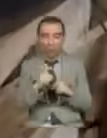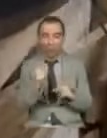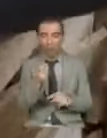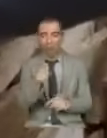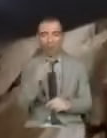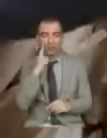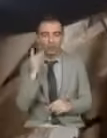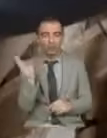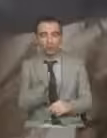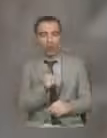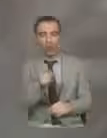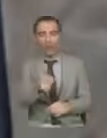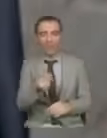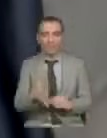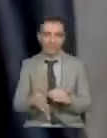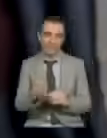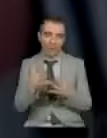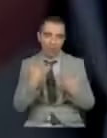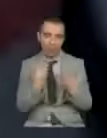Tokat'ın kuzeyinde yetişiyor.